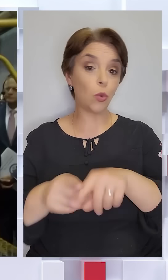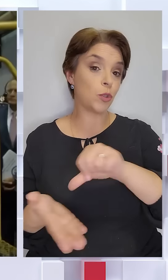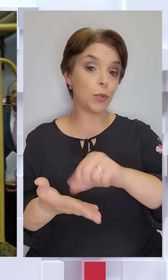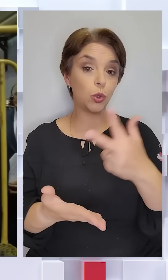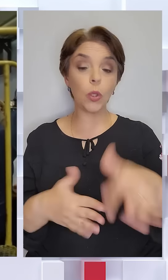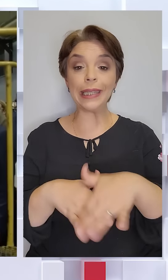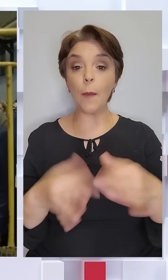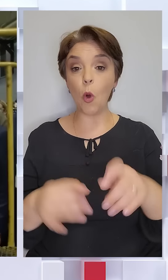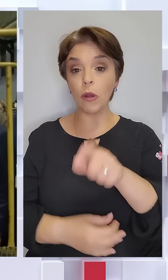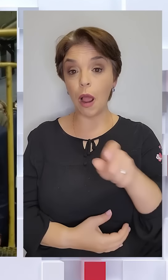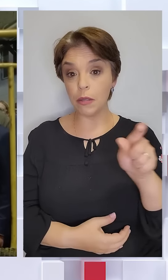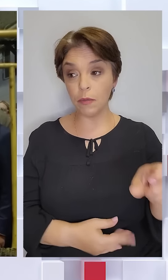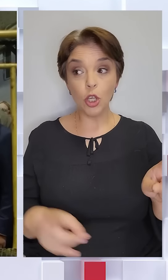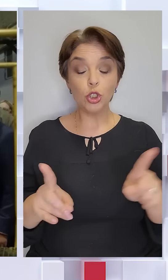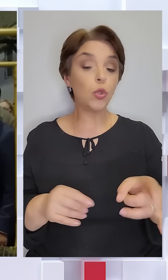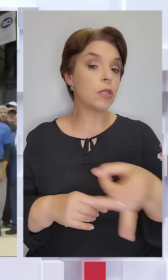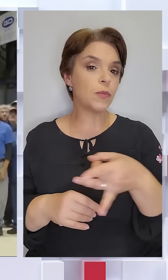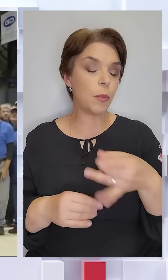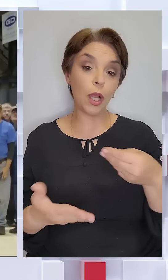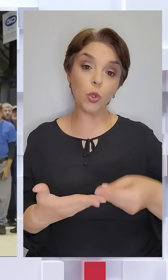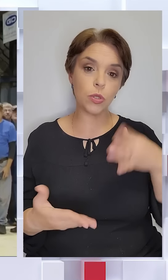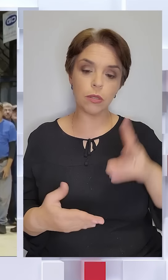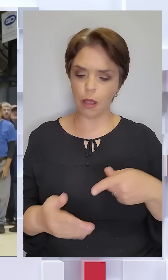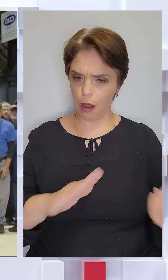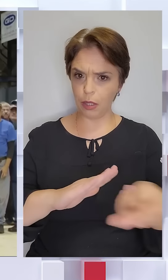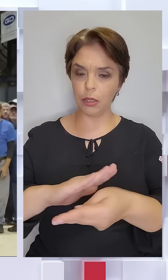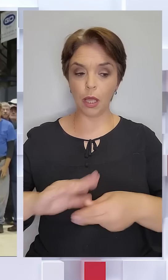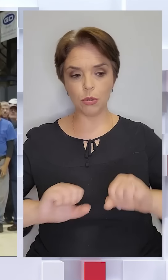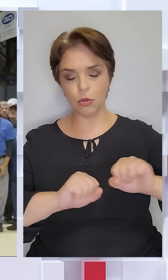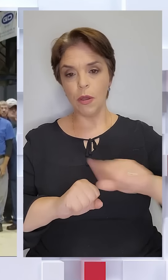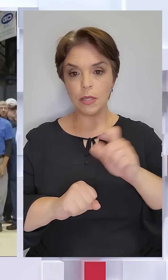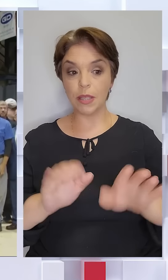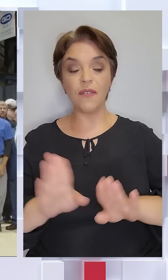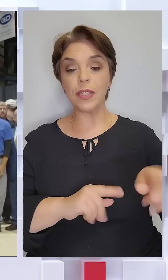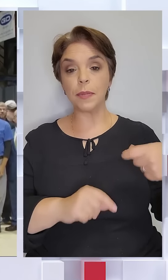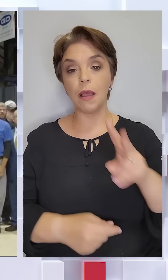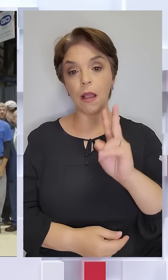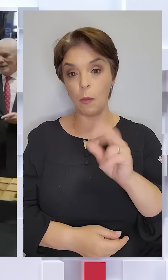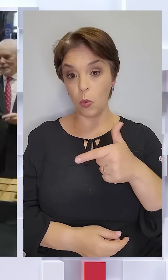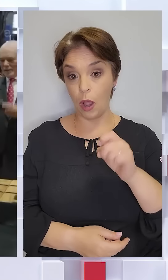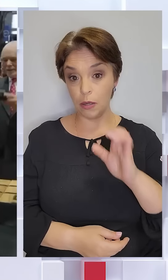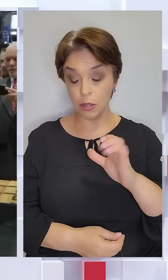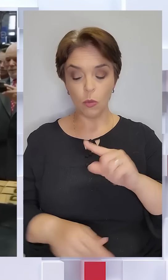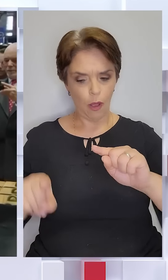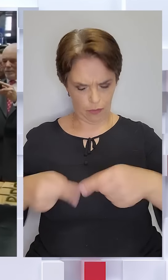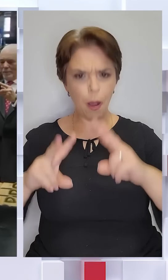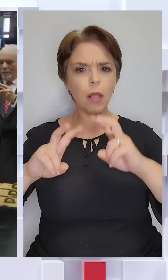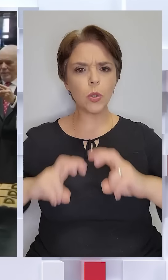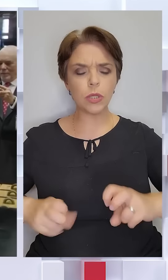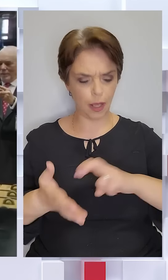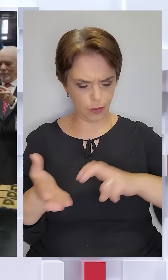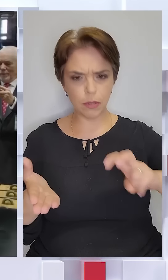присутні троє демократів, що республіканці розцінили як агітацію за віцепрезидентку Камалу Гарріс. Тому вимагали розслідування